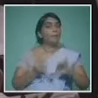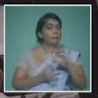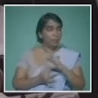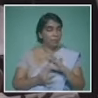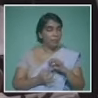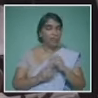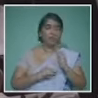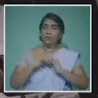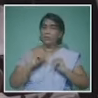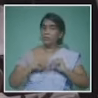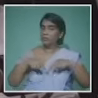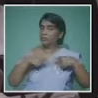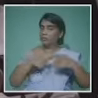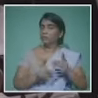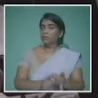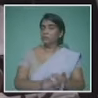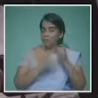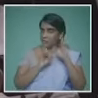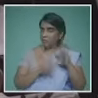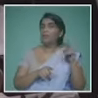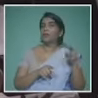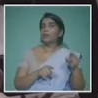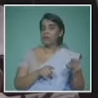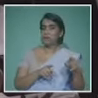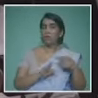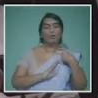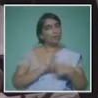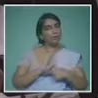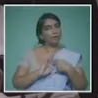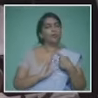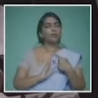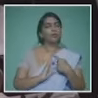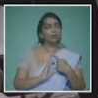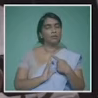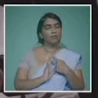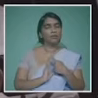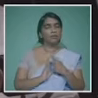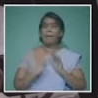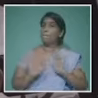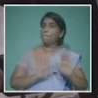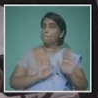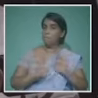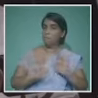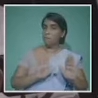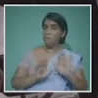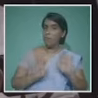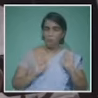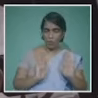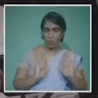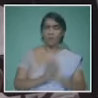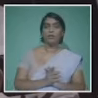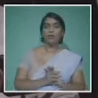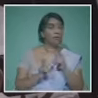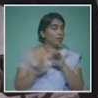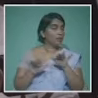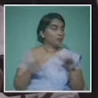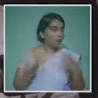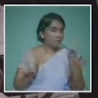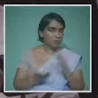ප්‍රජාතන්ත්‍රවාදී ප්‍රමිතීන්ට අනුකූලව මේ රට පාලනය වන්න ඕනේ. එසේ